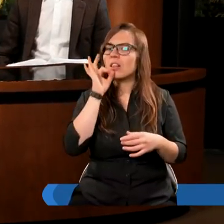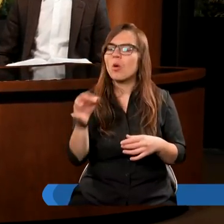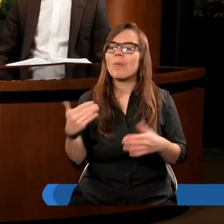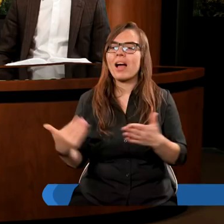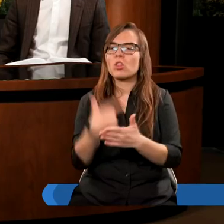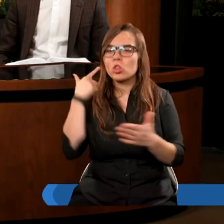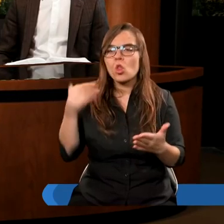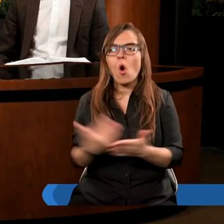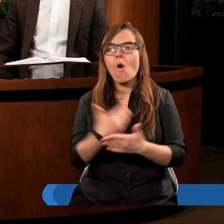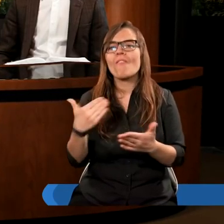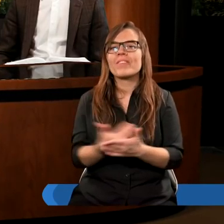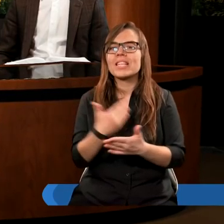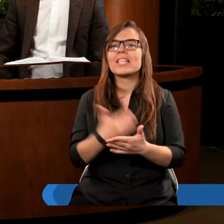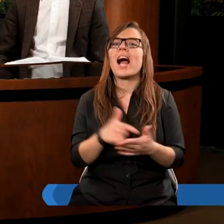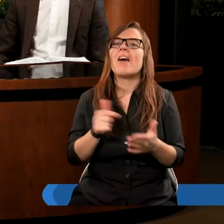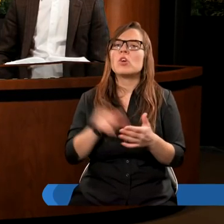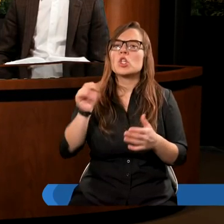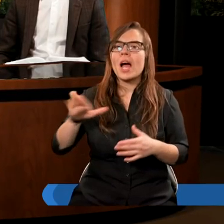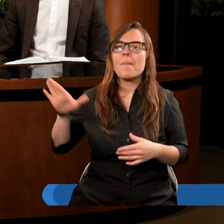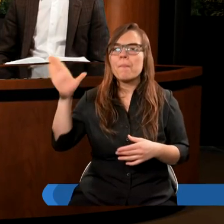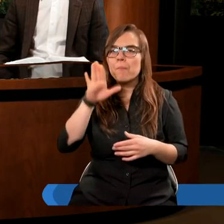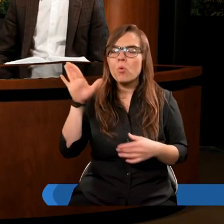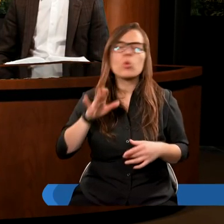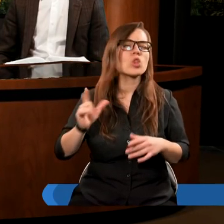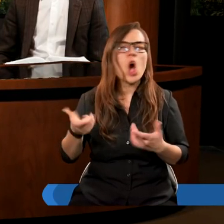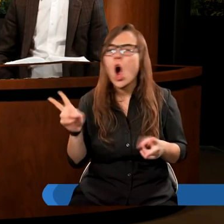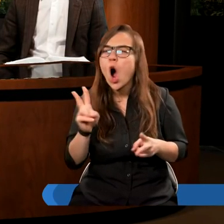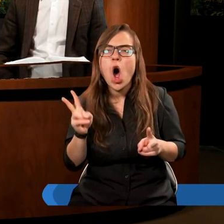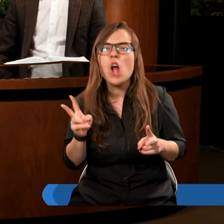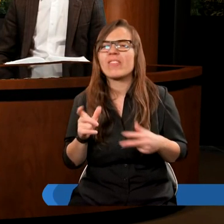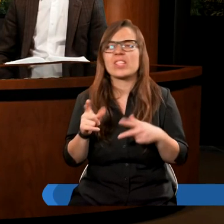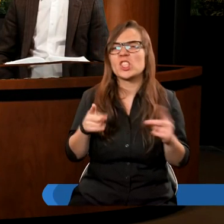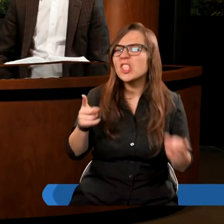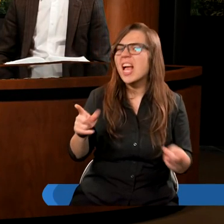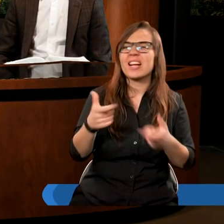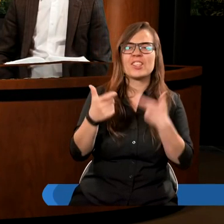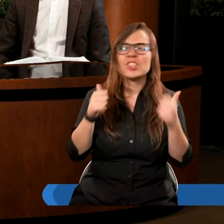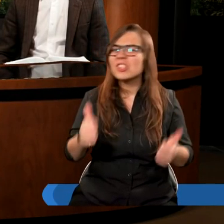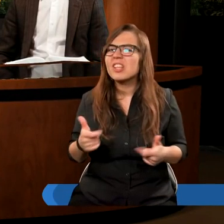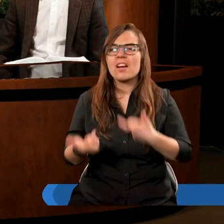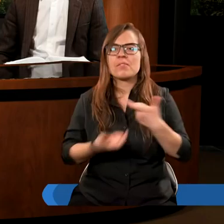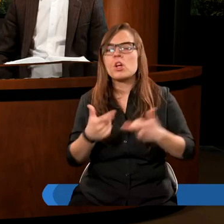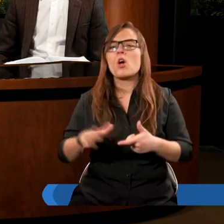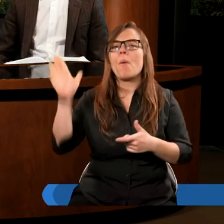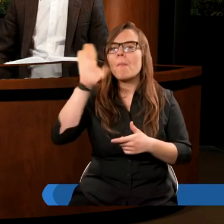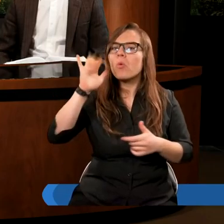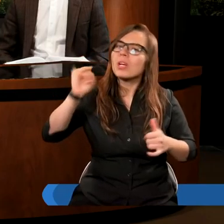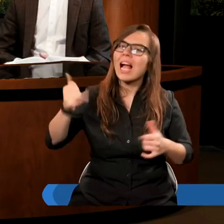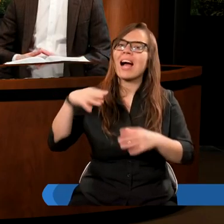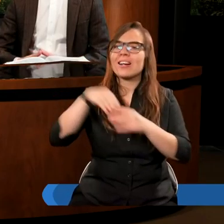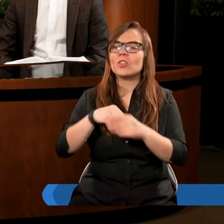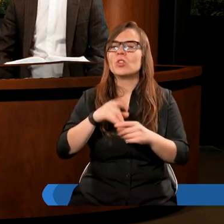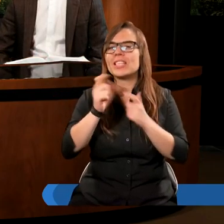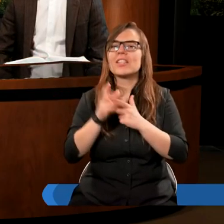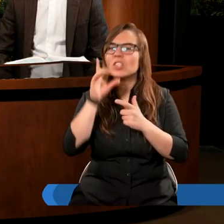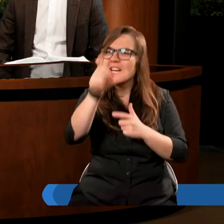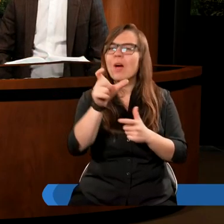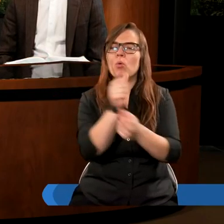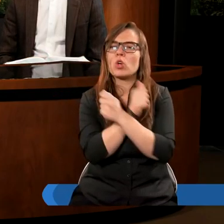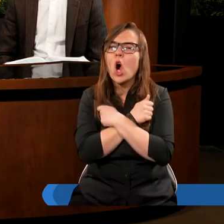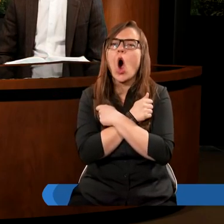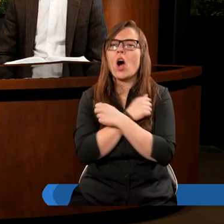nowina, to jest ta dobra nowina, że Bóg, Bóg Ojciec, Bóg Syn, Duch Święty, czyli ten Bóg jako całość kocha człowieka